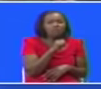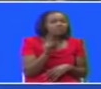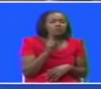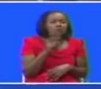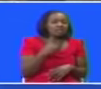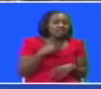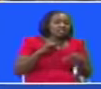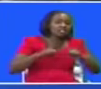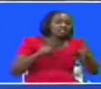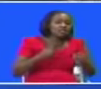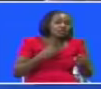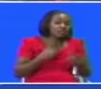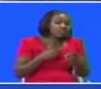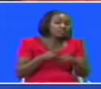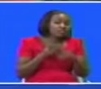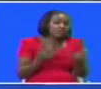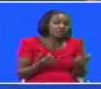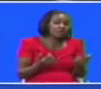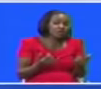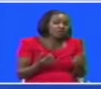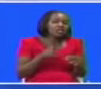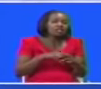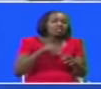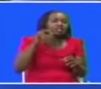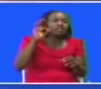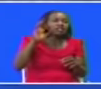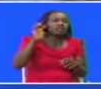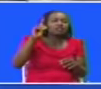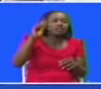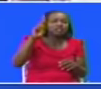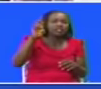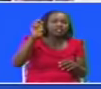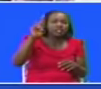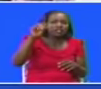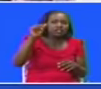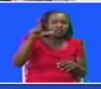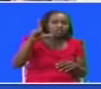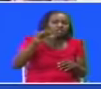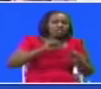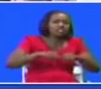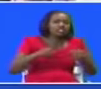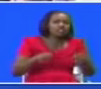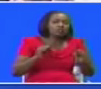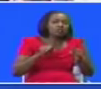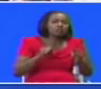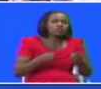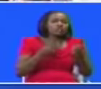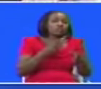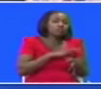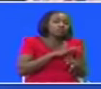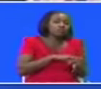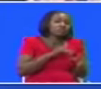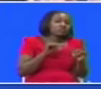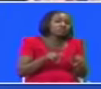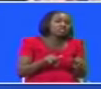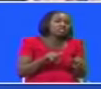ambayo tuko nayo sasa. Sasa katika hii federal system imetokezea sasa kinaweza kutufanya kutupatia manufaa ya kukaa